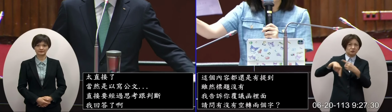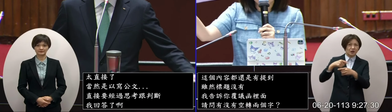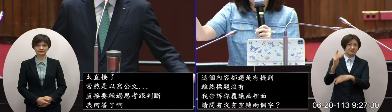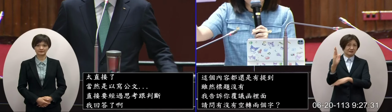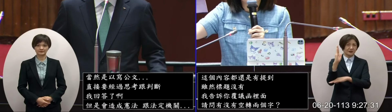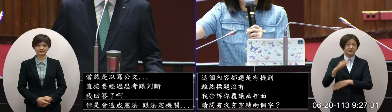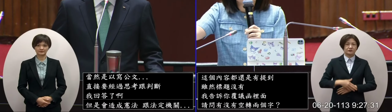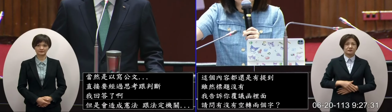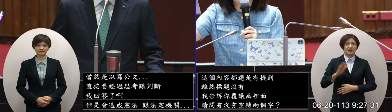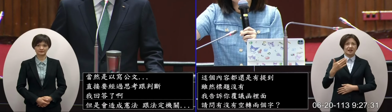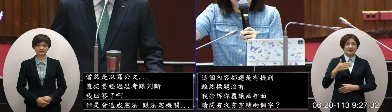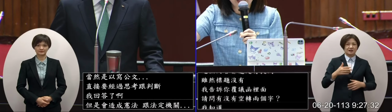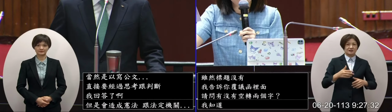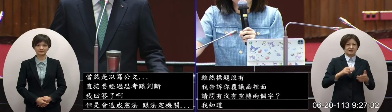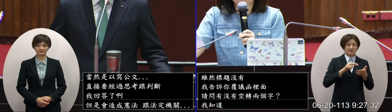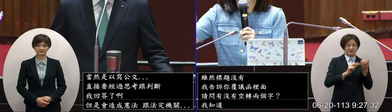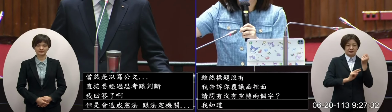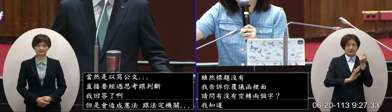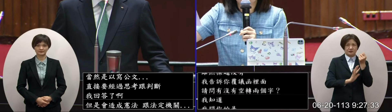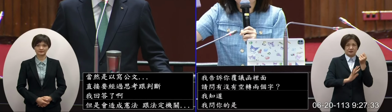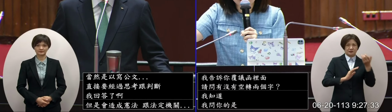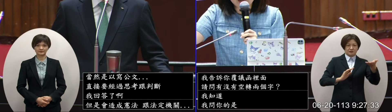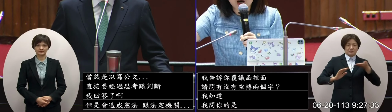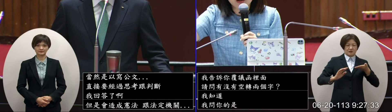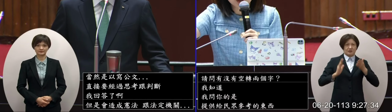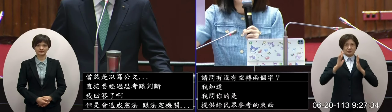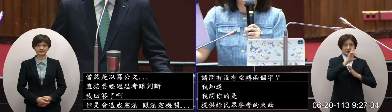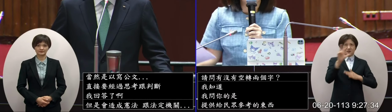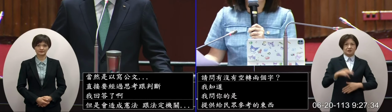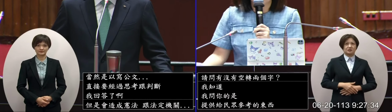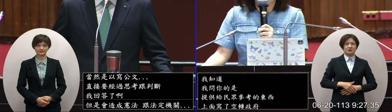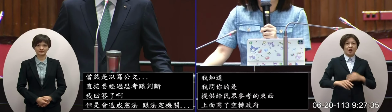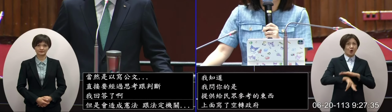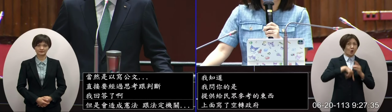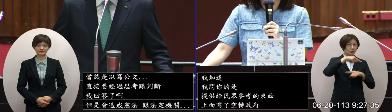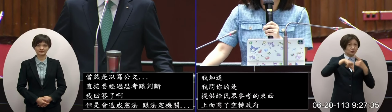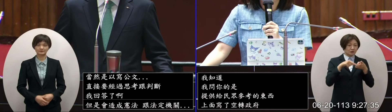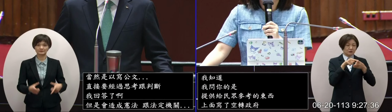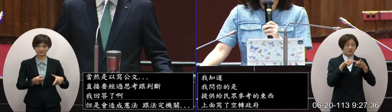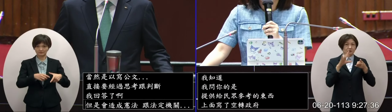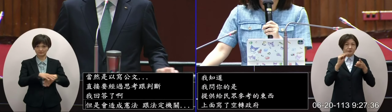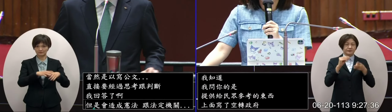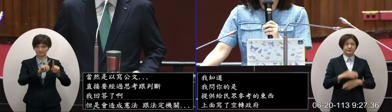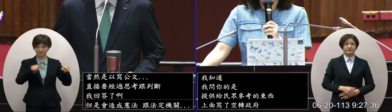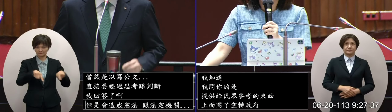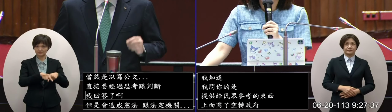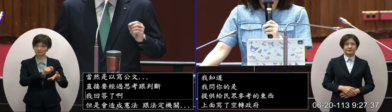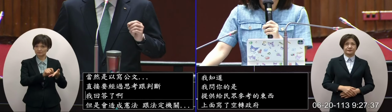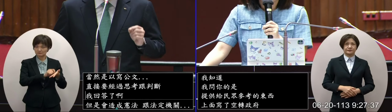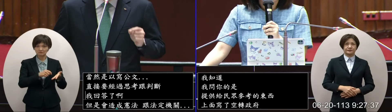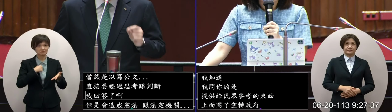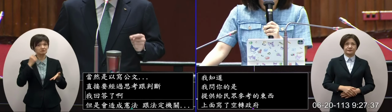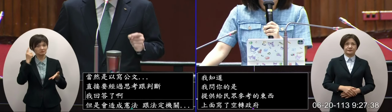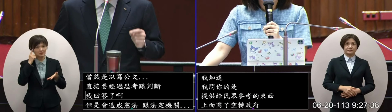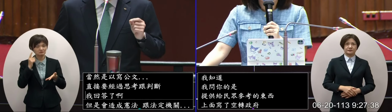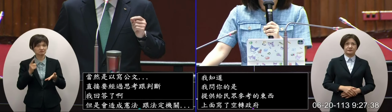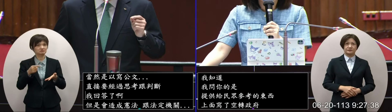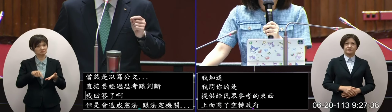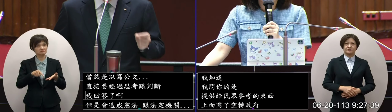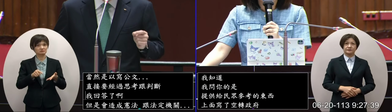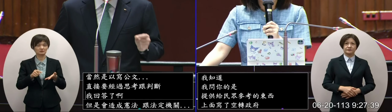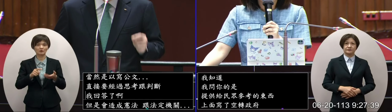是你给我们的正式的函文里面有没有空转2个字吗？ 公文书上面，我们认为用比较文字